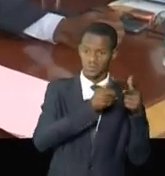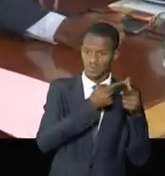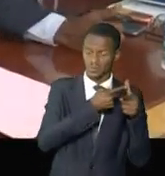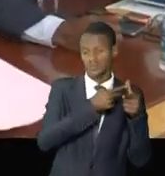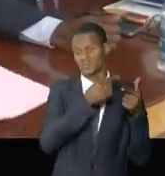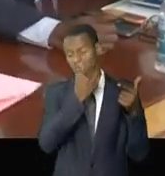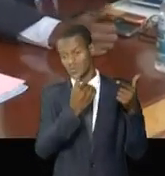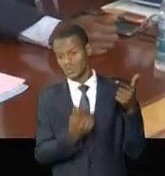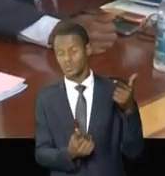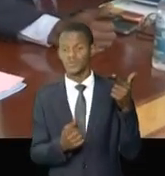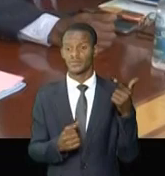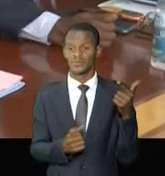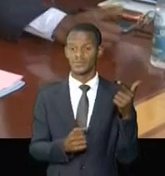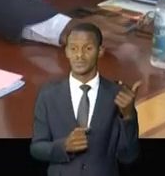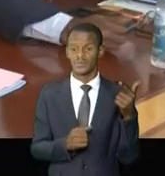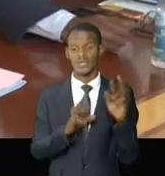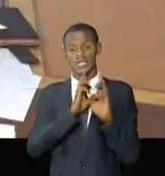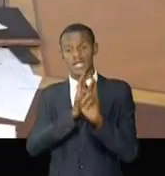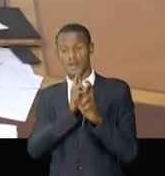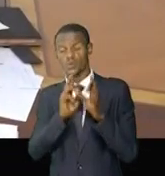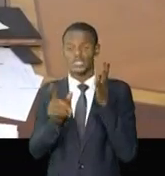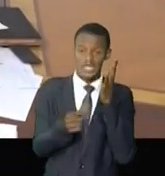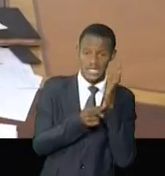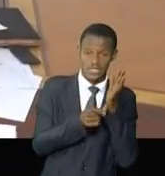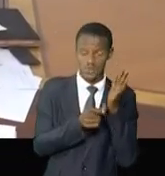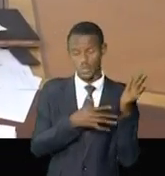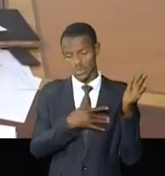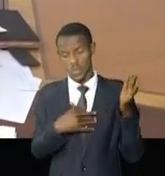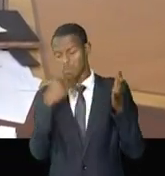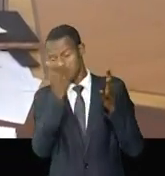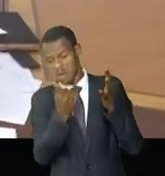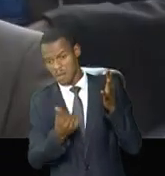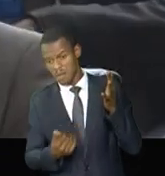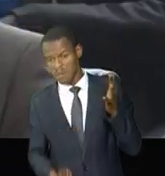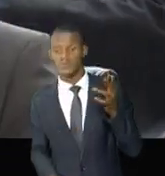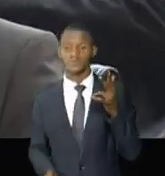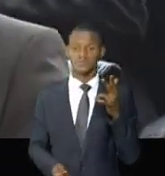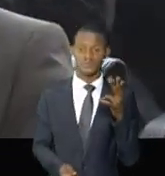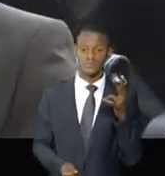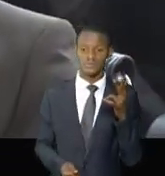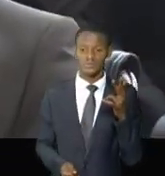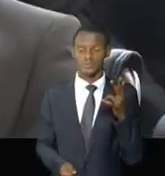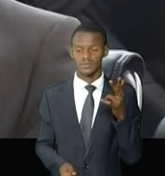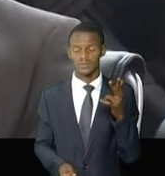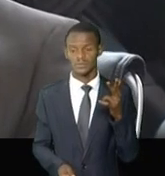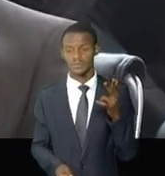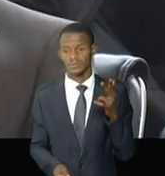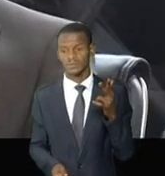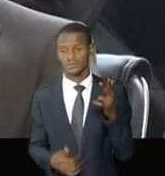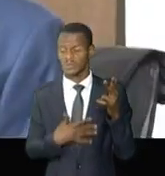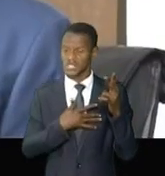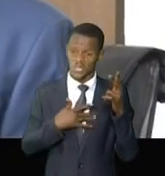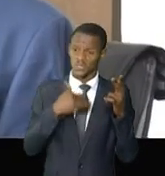de rapporteur adjoint, les honorables Ngudiaza Bayokissa, Kisula Nefertiti, Kabamba Waumba Isabelle,